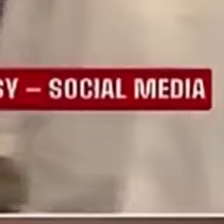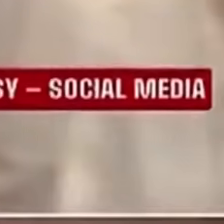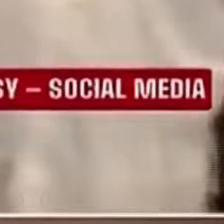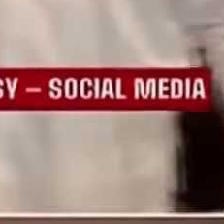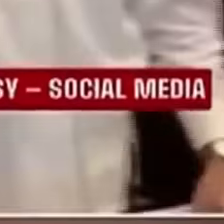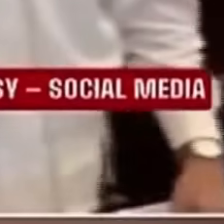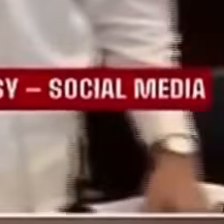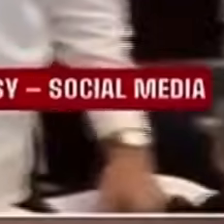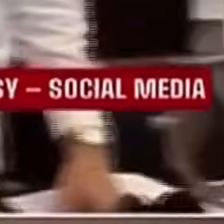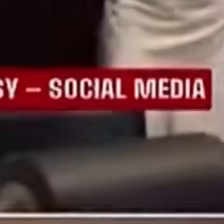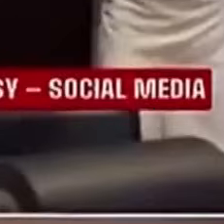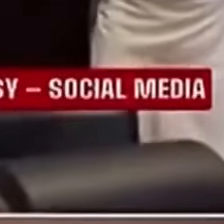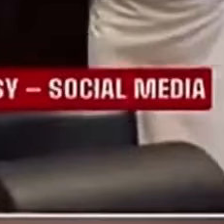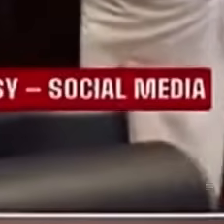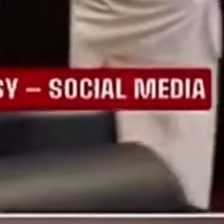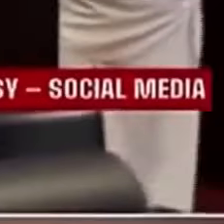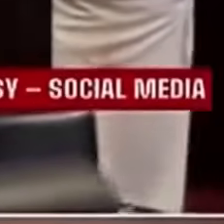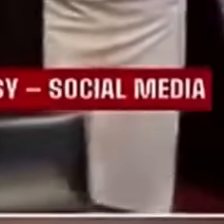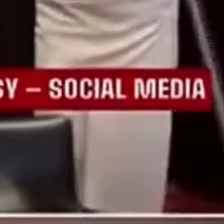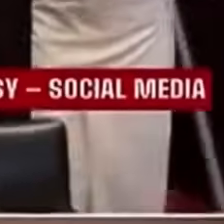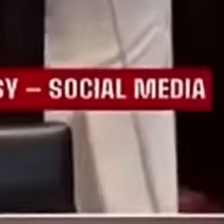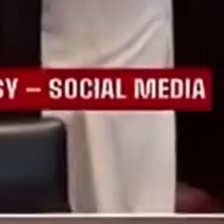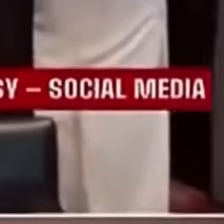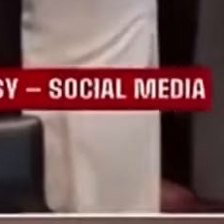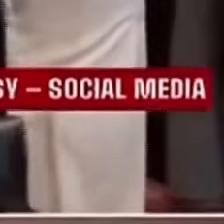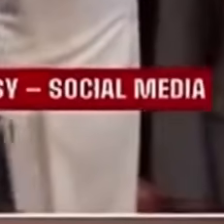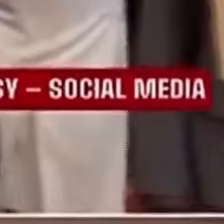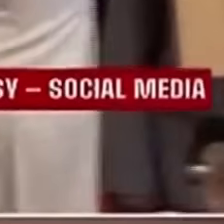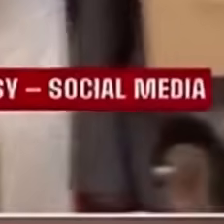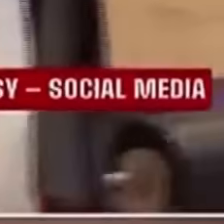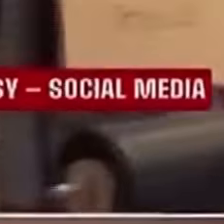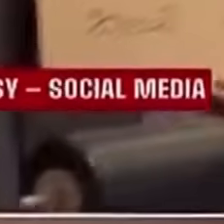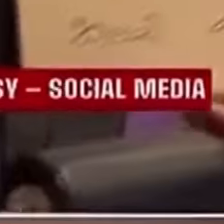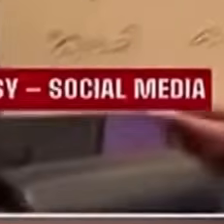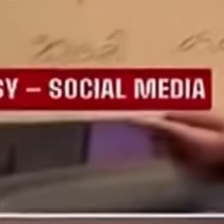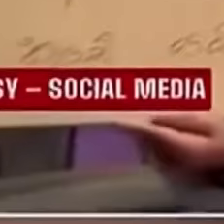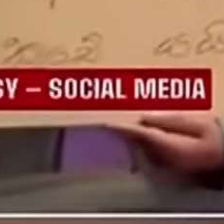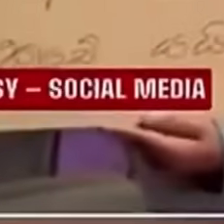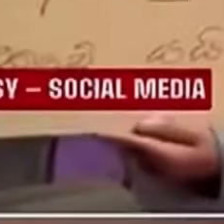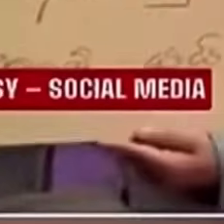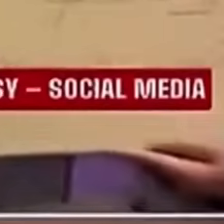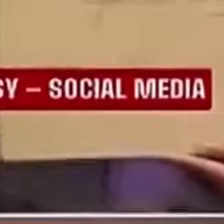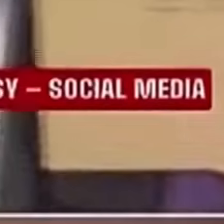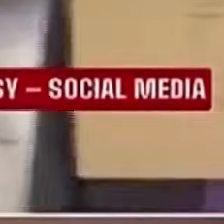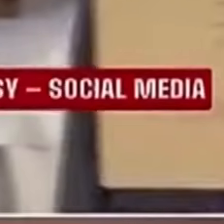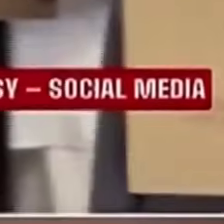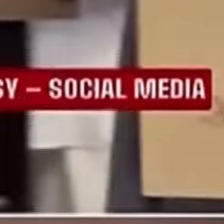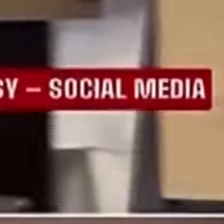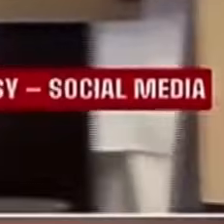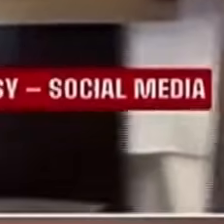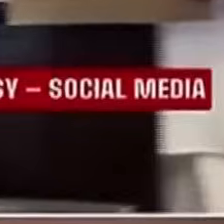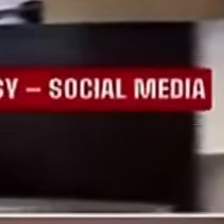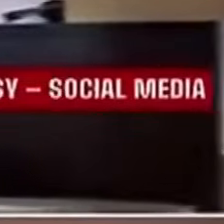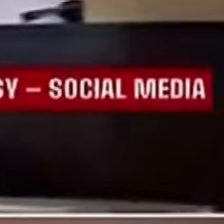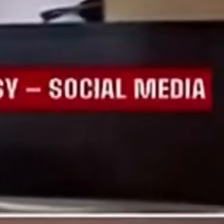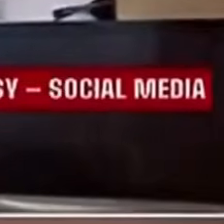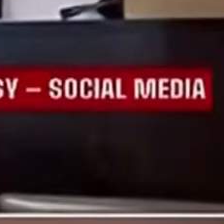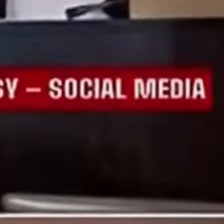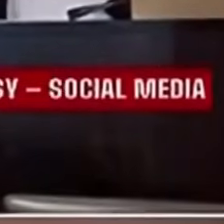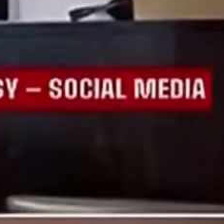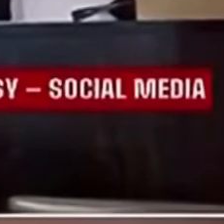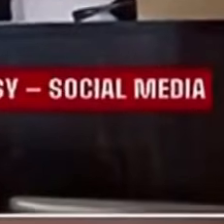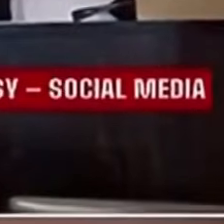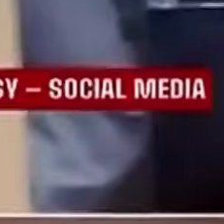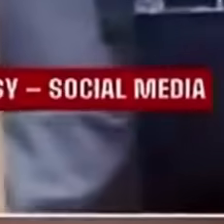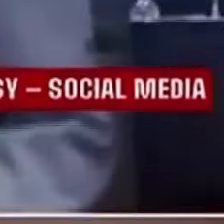to violate the right of speech of our citizens. භාෂණයේ නිදහසට විරුද්ධව කටයුතු කරපු අයට අපි නීති